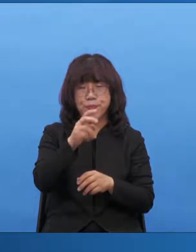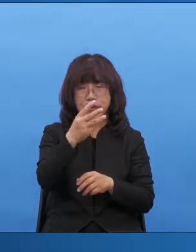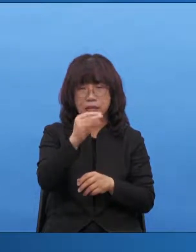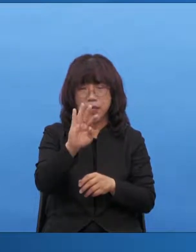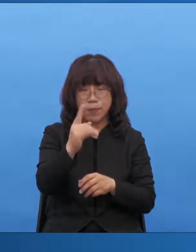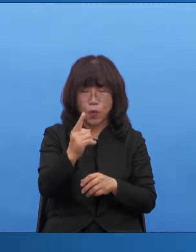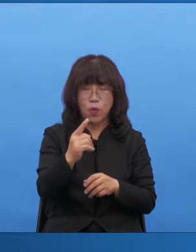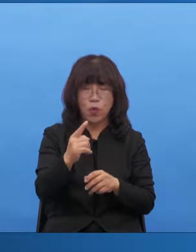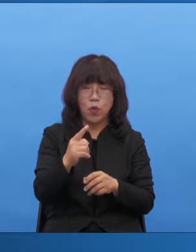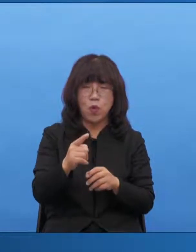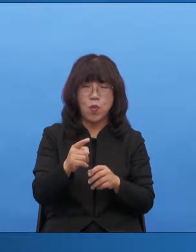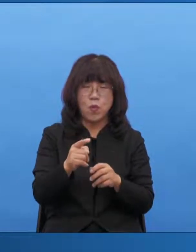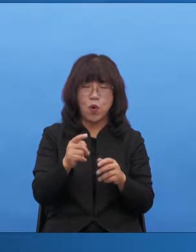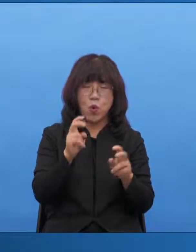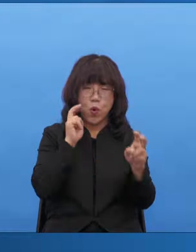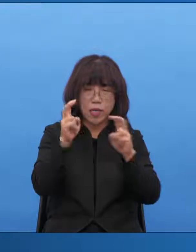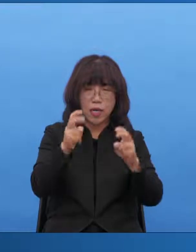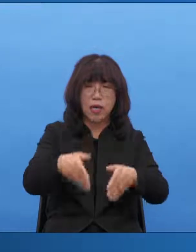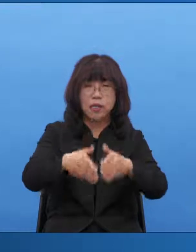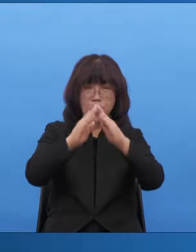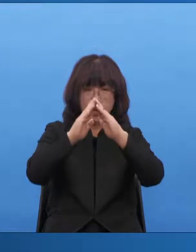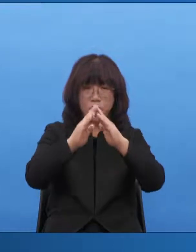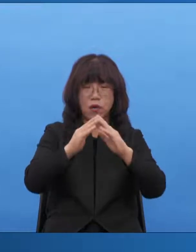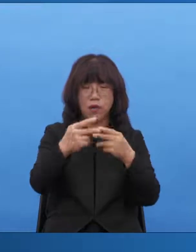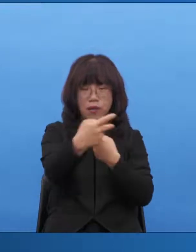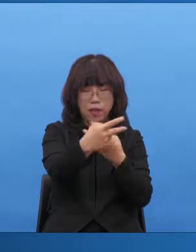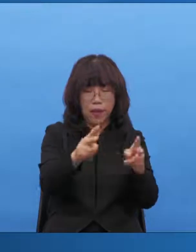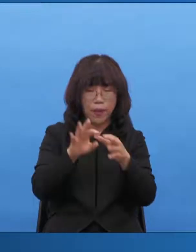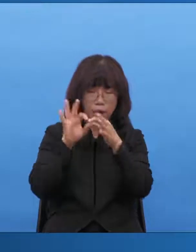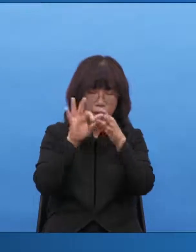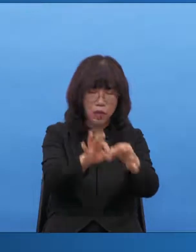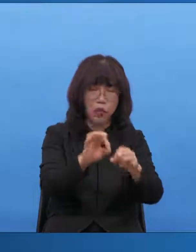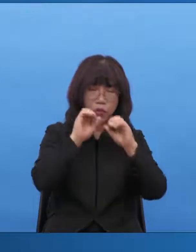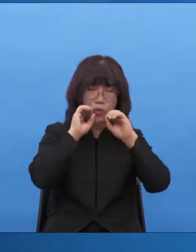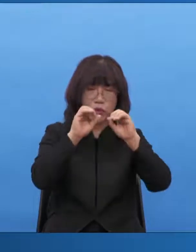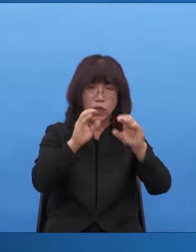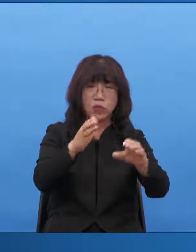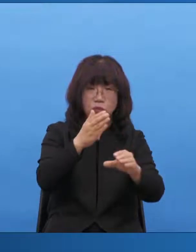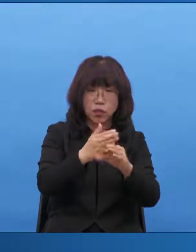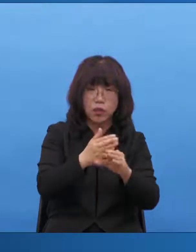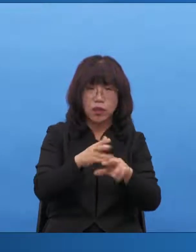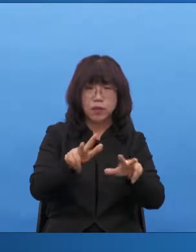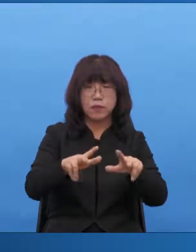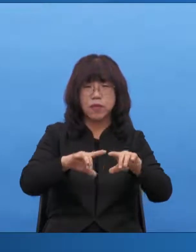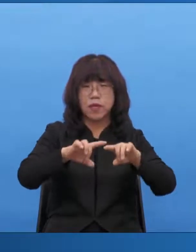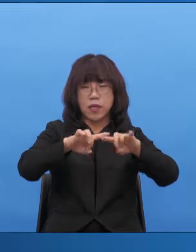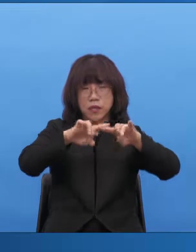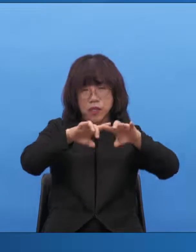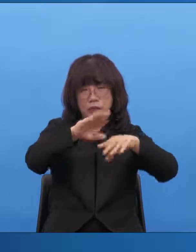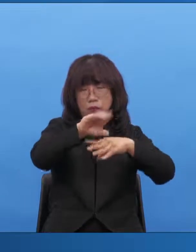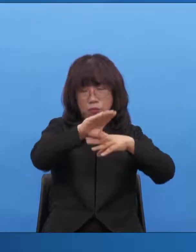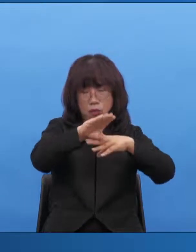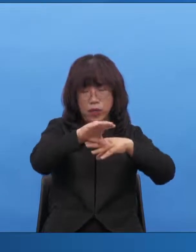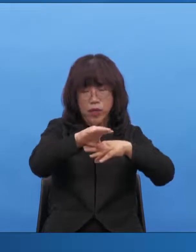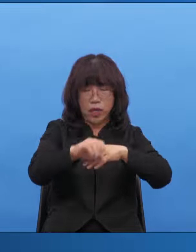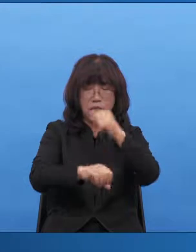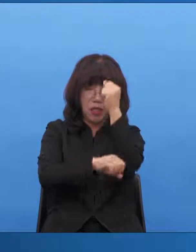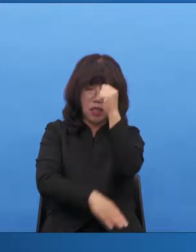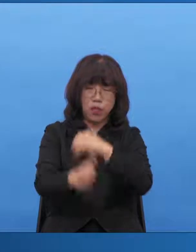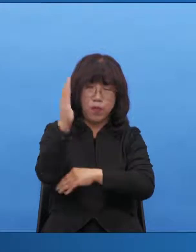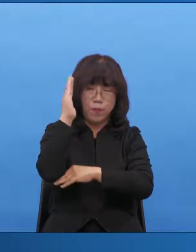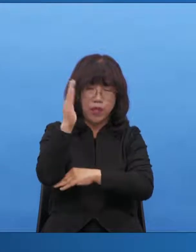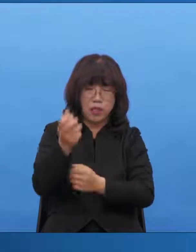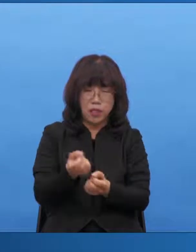전도사와 다락방 팀 사역을 지속하고 있습니다. 이 팀을 통해 현지 방송국의 기초 메시지가 방영되고 있으며 또 한 병원의 사내